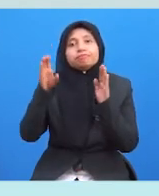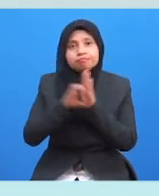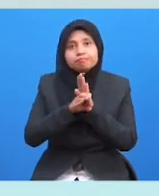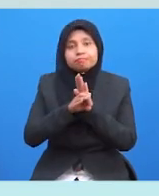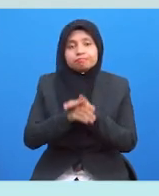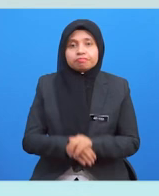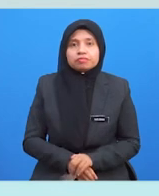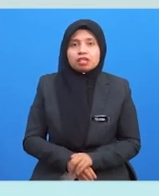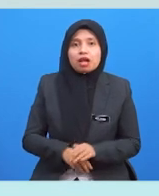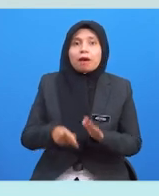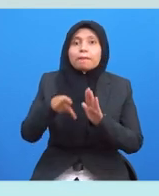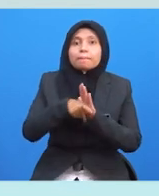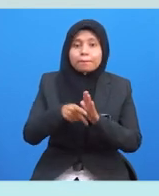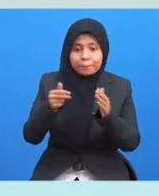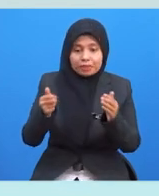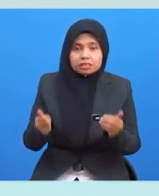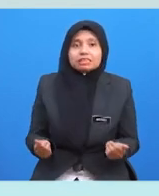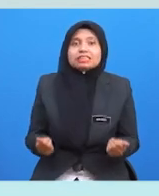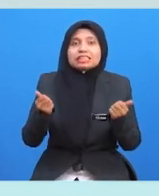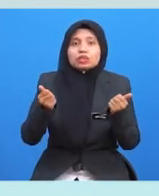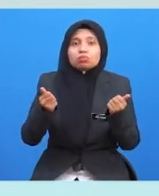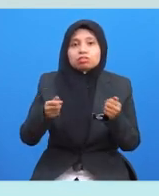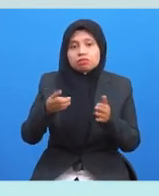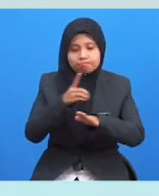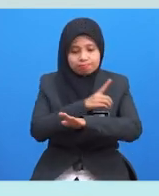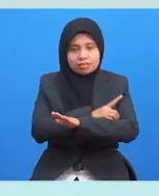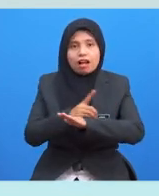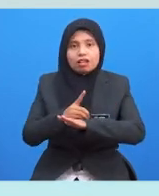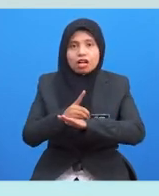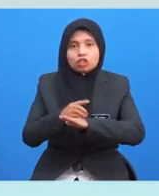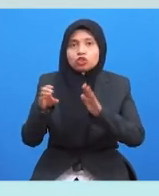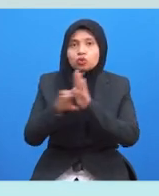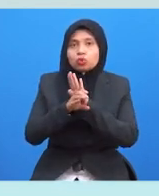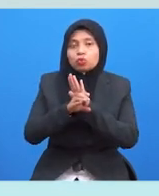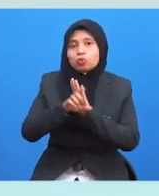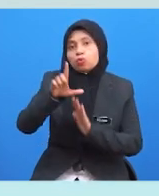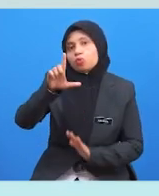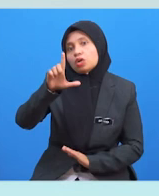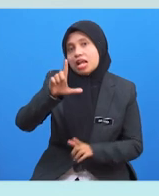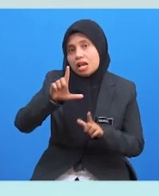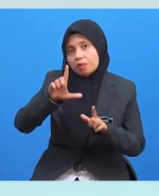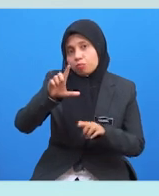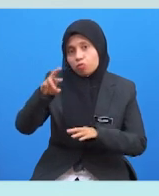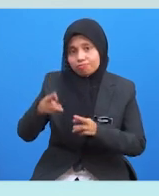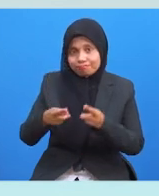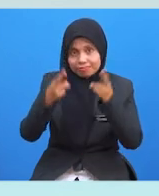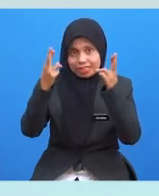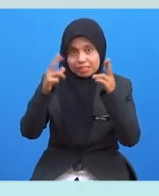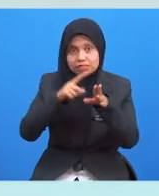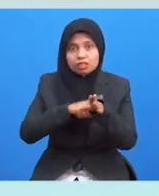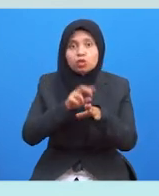slide. Pengangkutan darat, contohnya lebuh raya utara selatan,